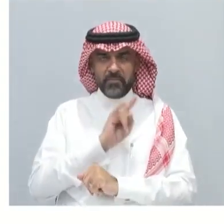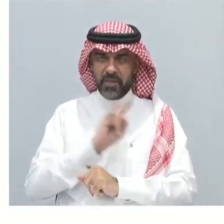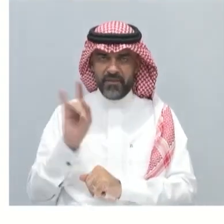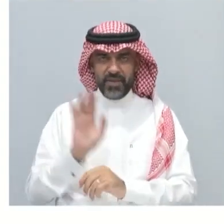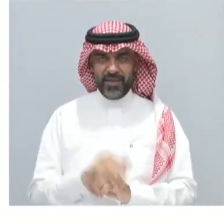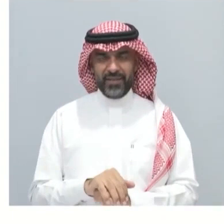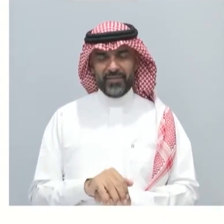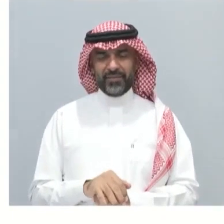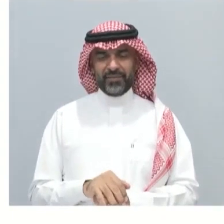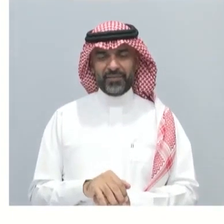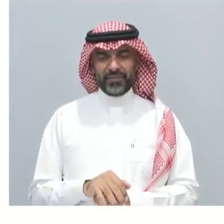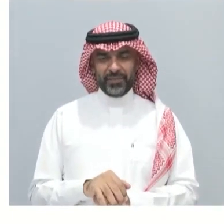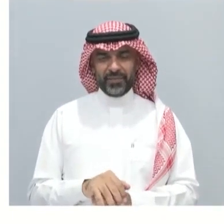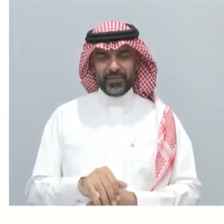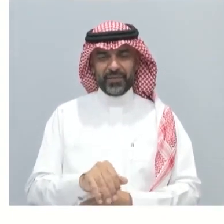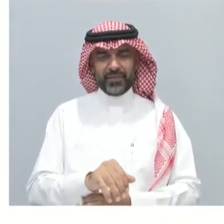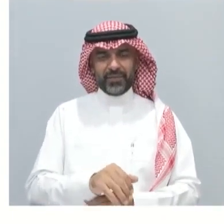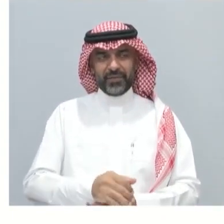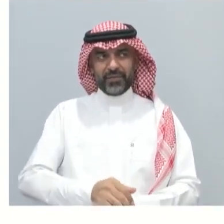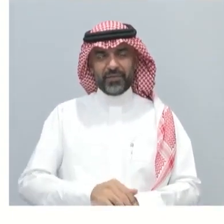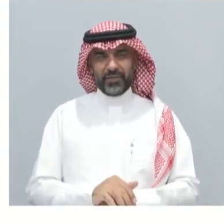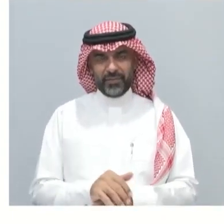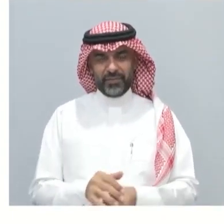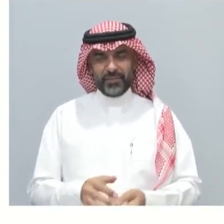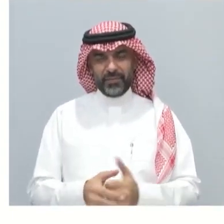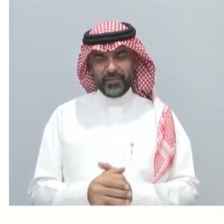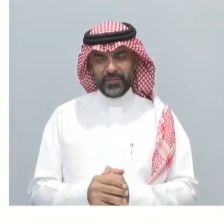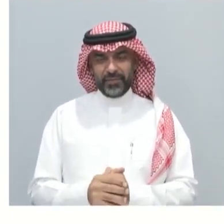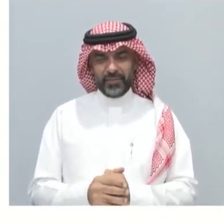تمتلك اي قرون للاستشعار